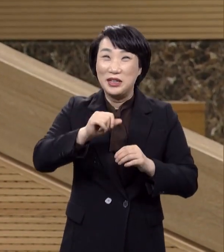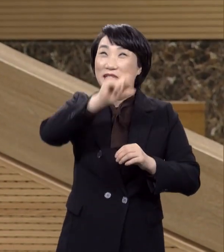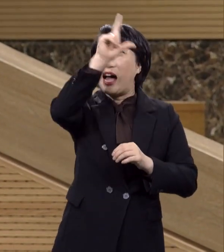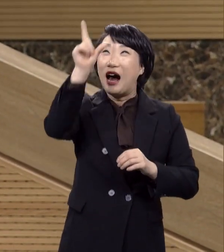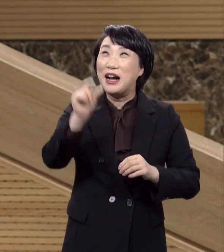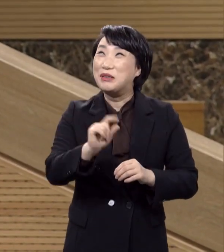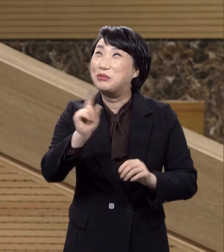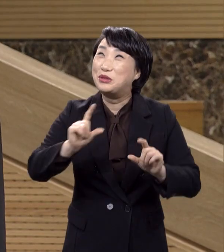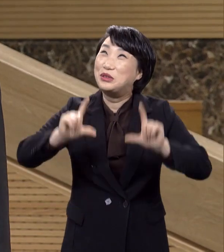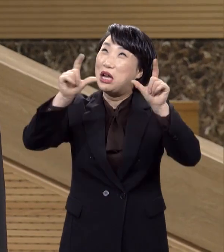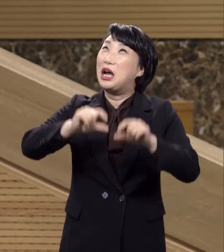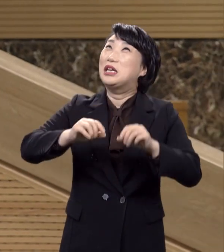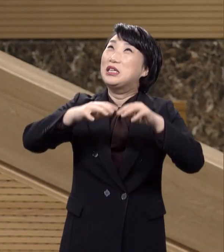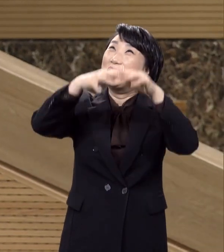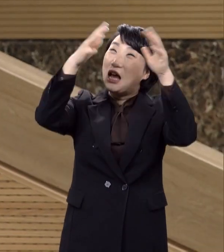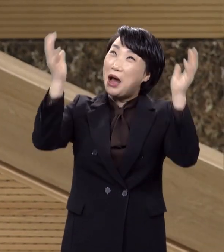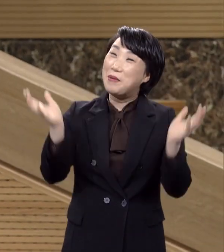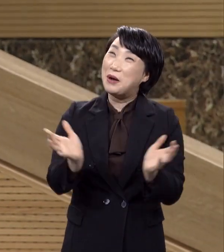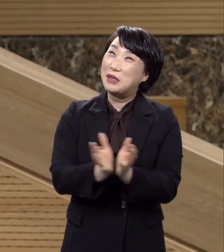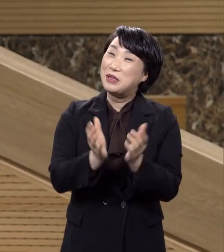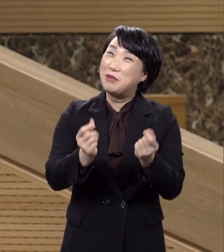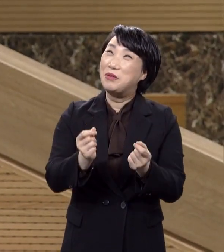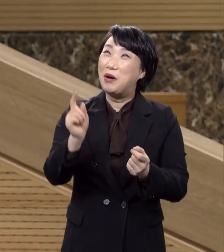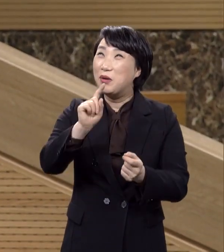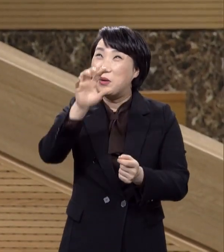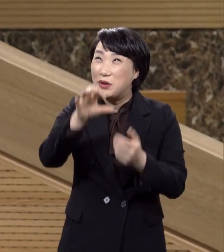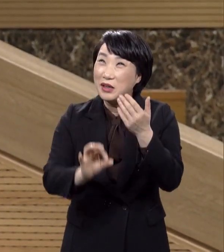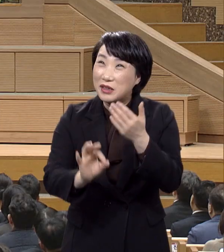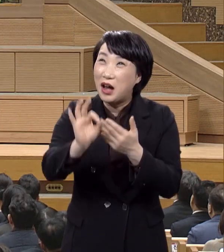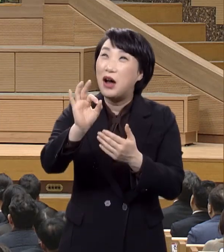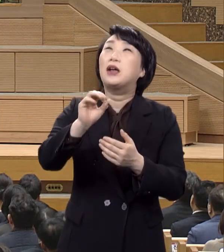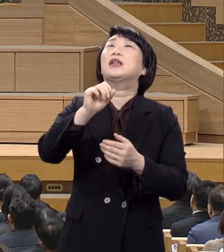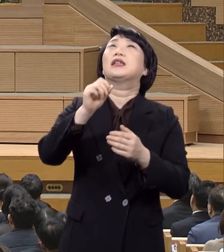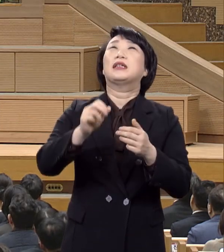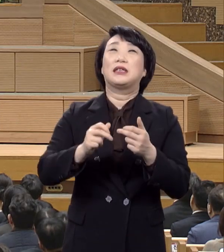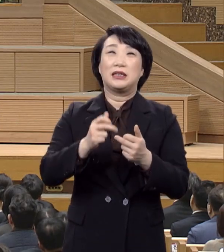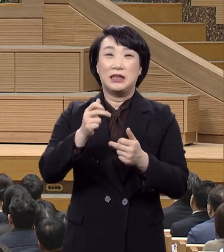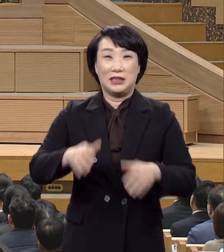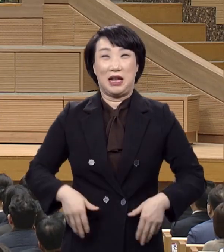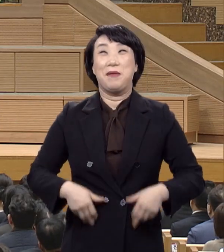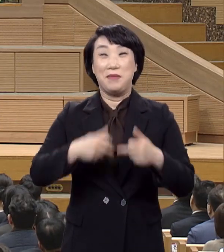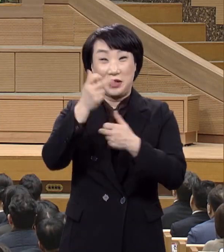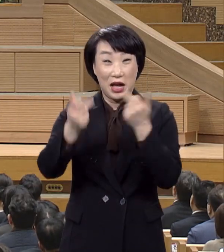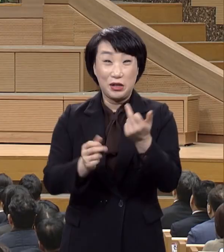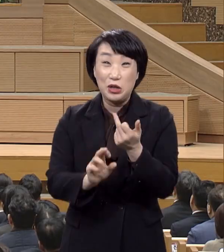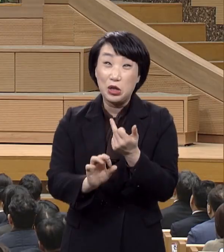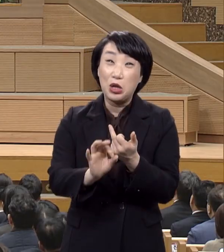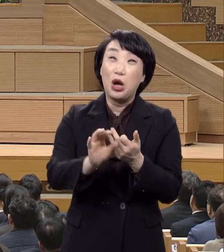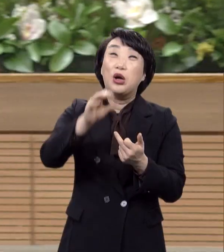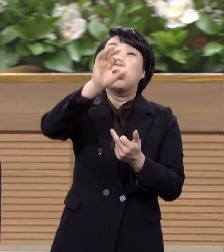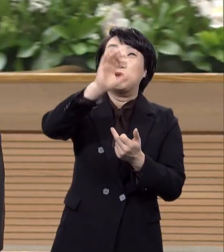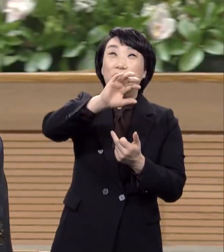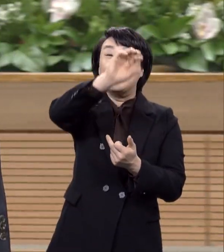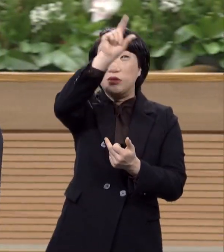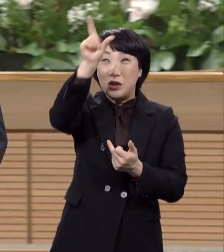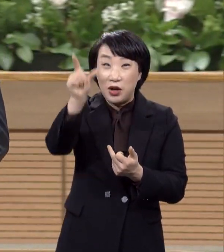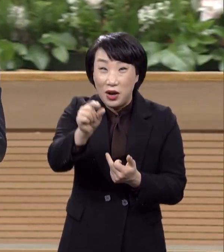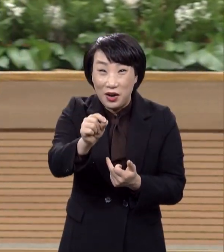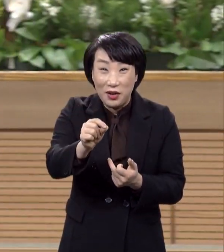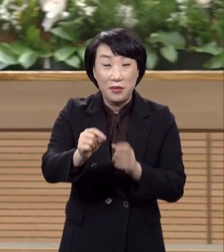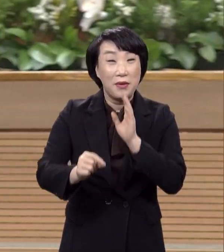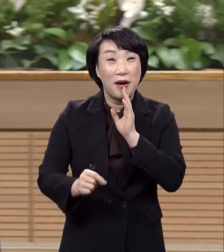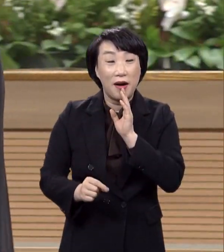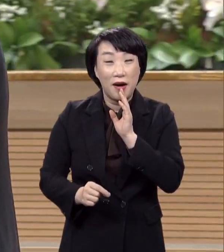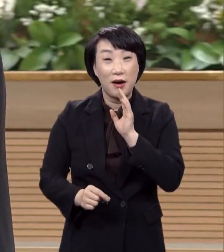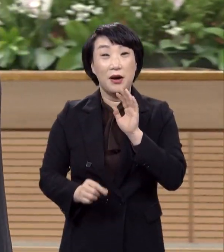쟁반같이 둥근 날 어디 떴나 남산 위에 떴지. 그런데